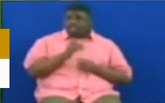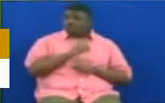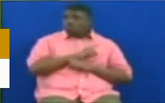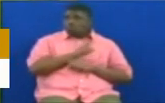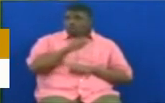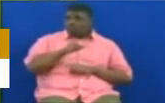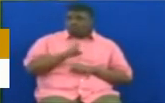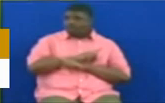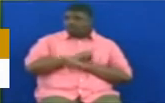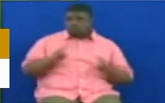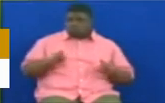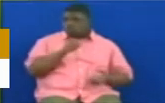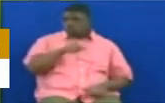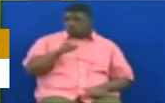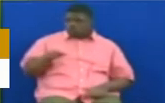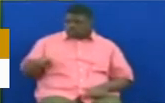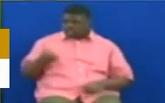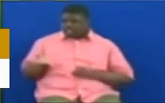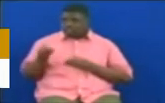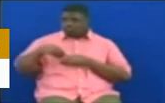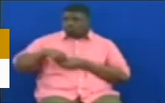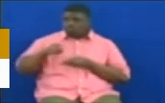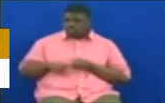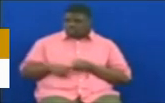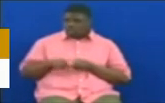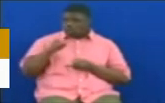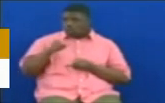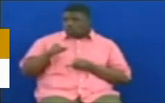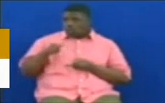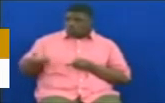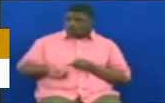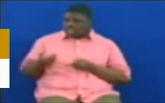non-nationals including foreign fishing vessels.